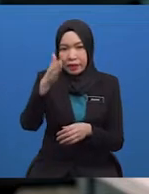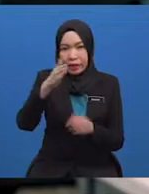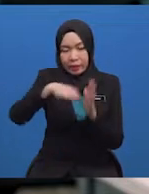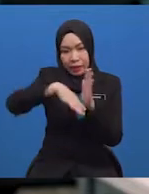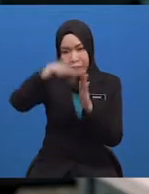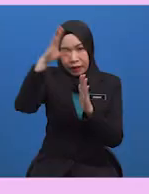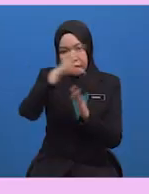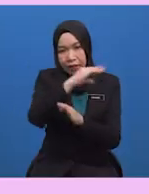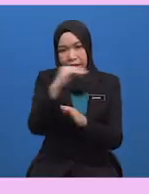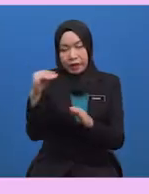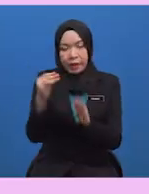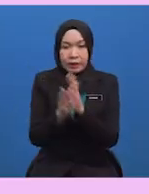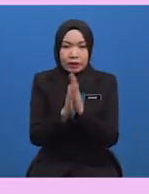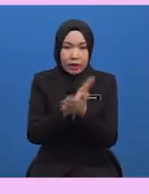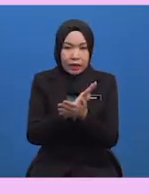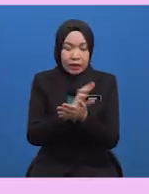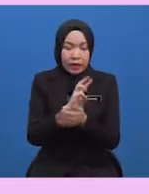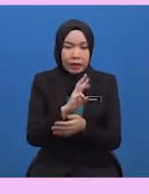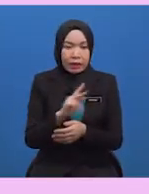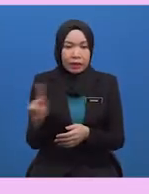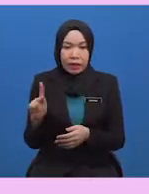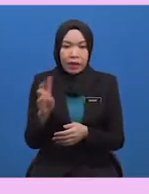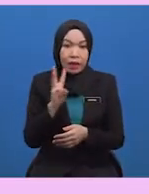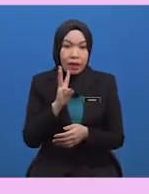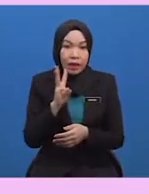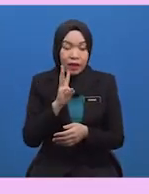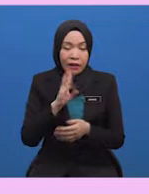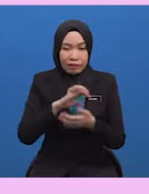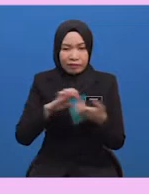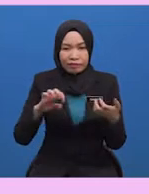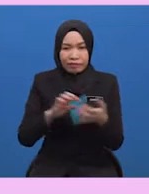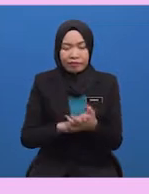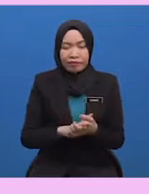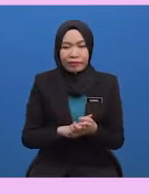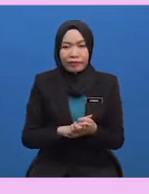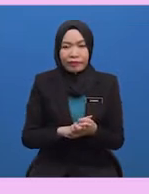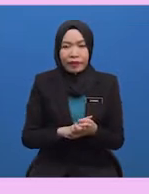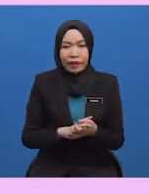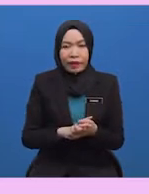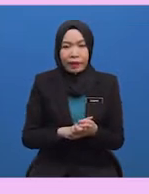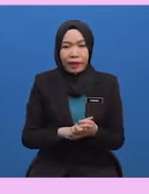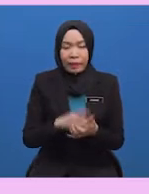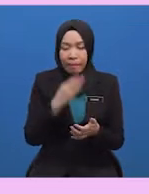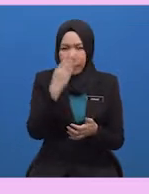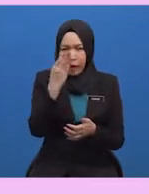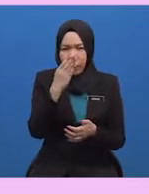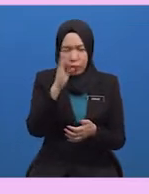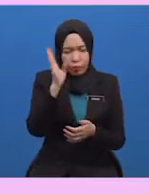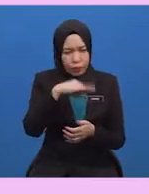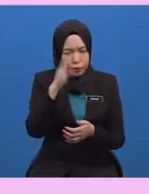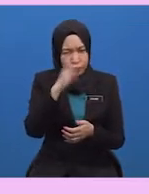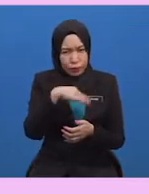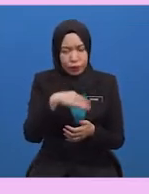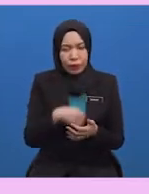mencemarkan air. Ketiga, berlakunya pencemaran bau dan bunyi. Bau busuk dari